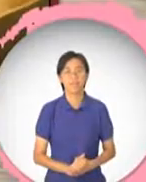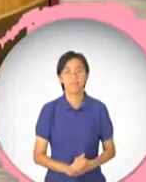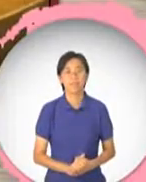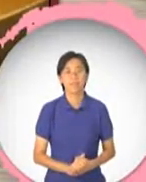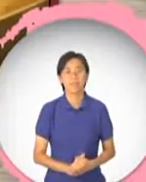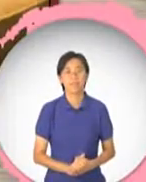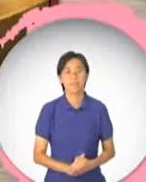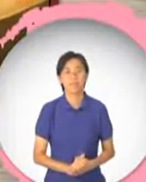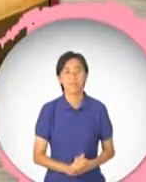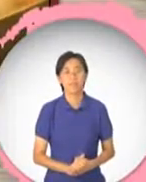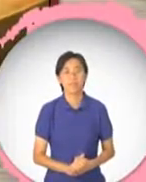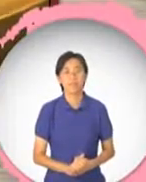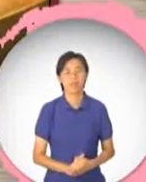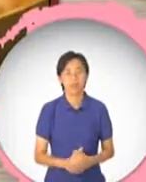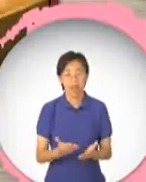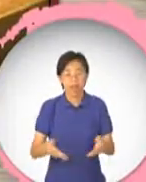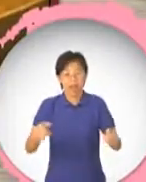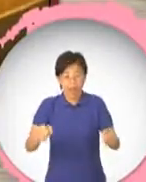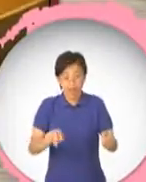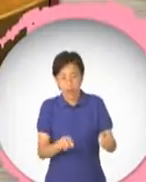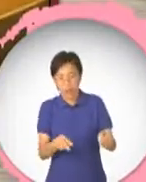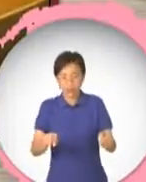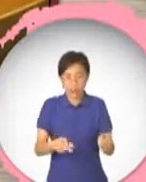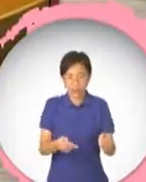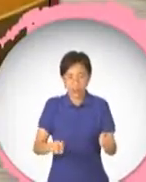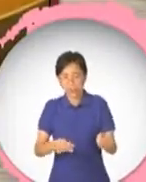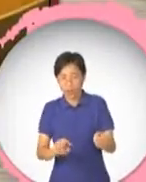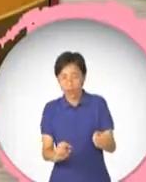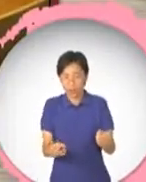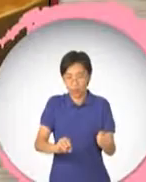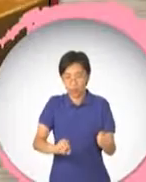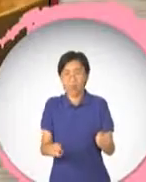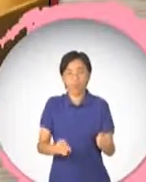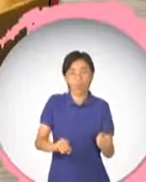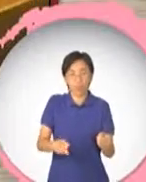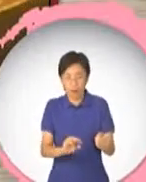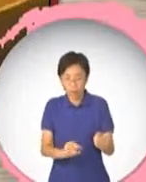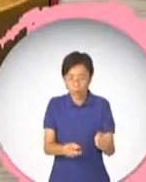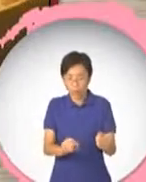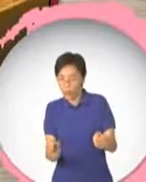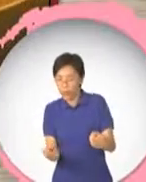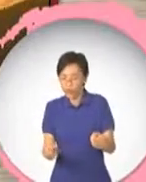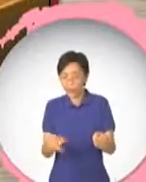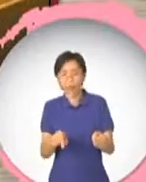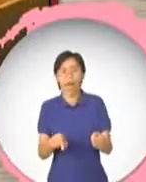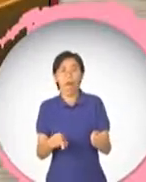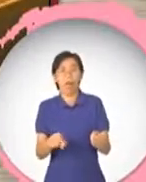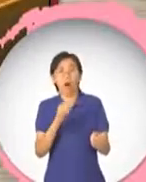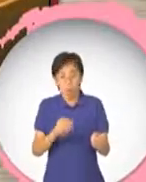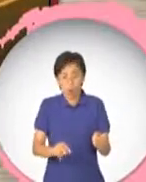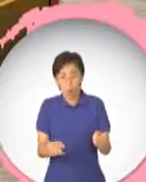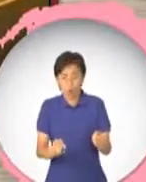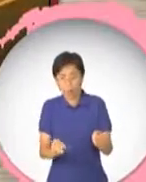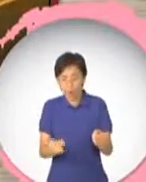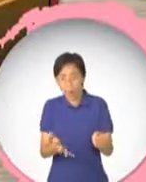ต้องหมุนไปเรื่อยๆ ใช่ต้องกลิ้งกลับไปกลับมาด้วยเพราะว่าถ้าเรากลิ้งไม่ทันเนี่ยเกิดสีทีละด้านอีกด้านนึงมันจะมีฟองอากาศนะคะด้านที่ไม่ได้เกิดสี